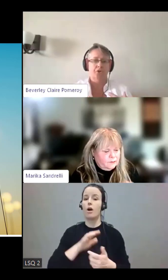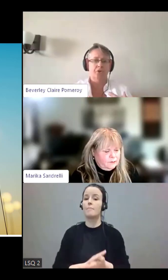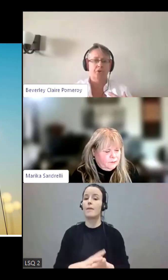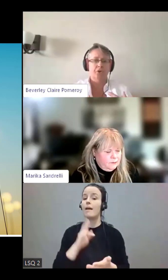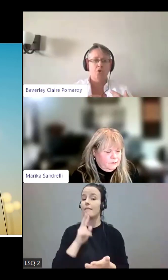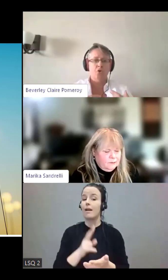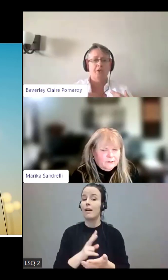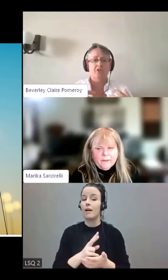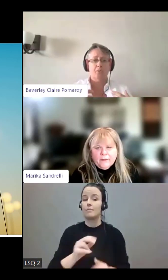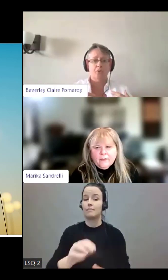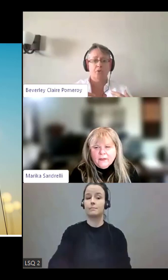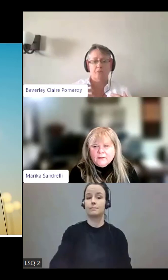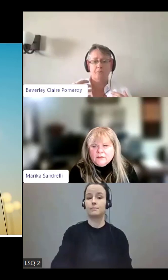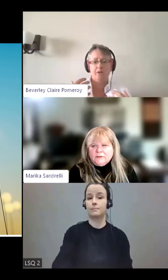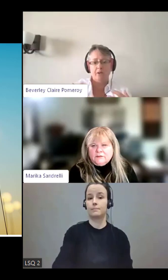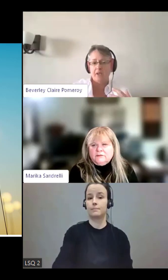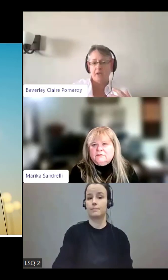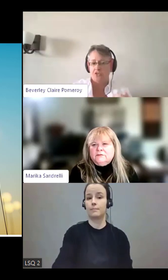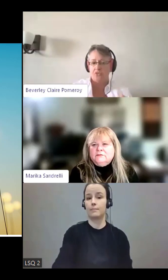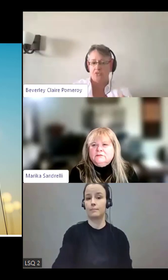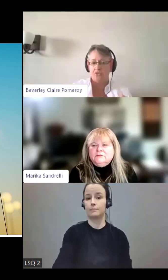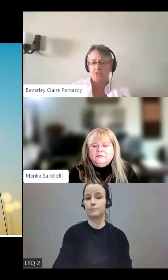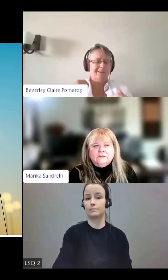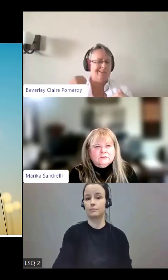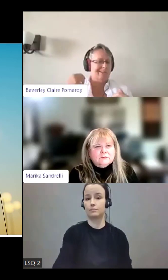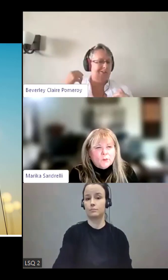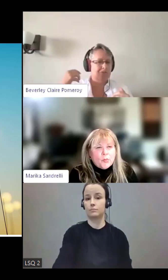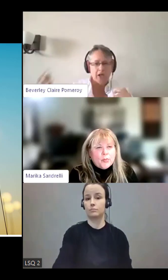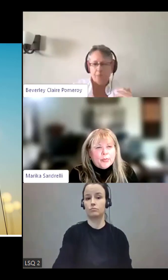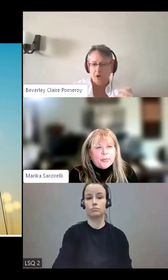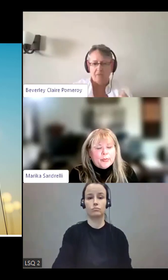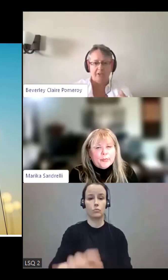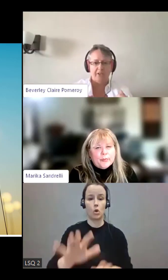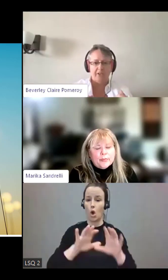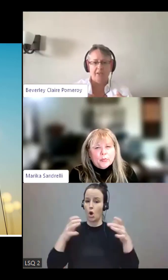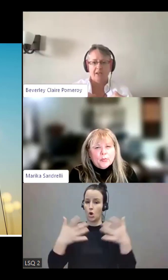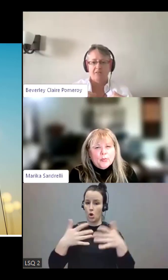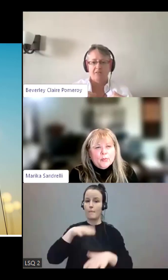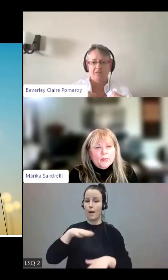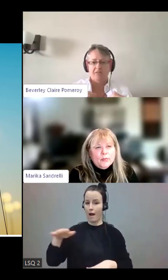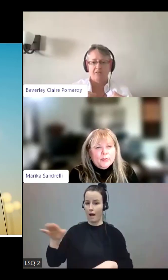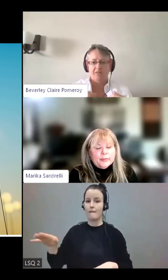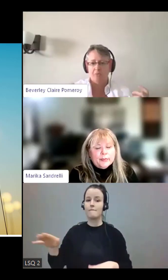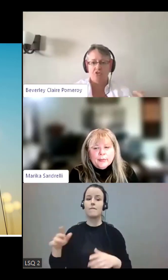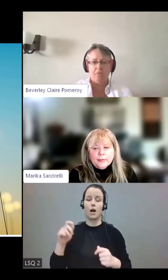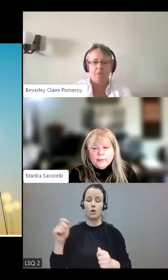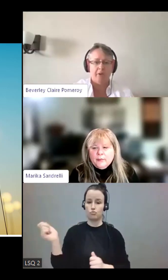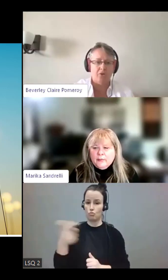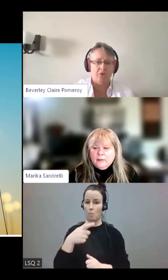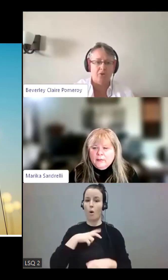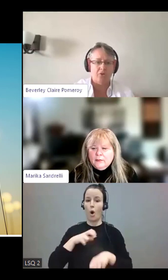ont été exposés à un stress périnatal, de la pauvreté, un environnement familial